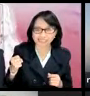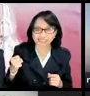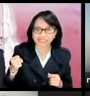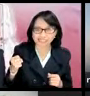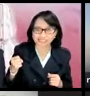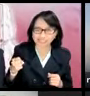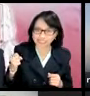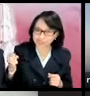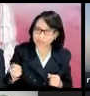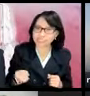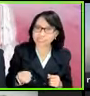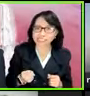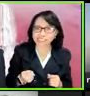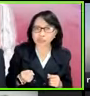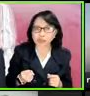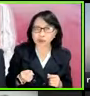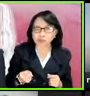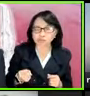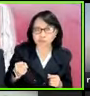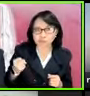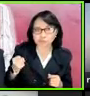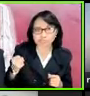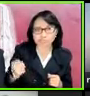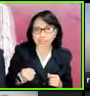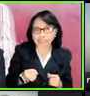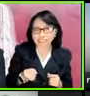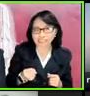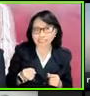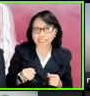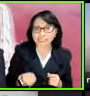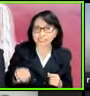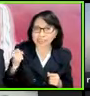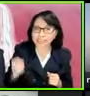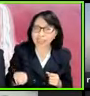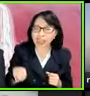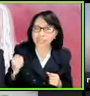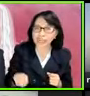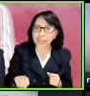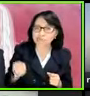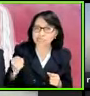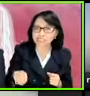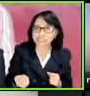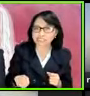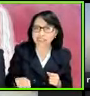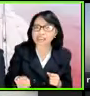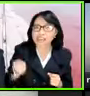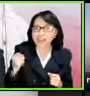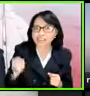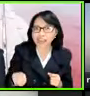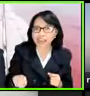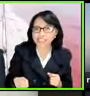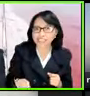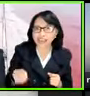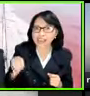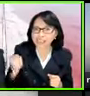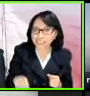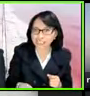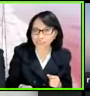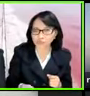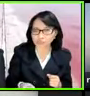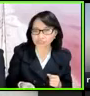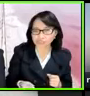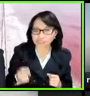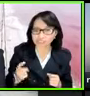rahasia Kristen kemudian kita juga mau mendeklarasikan ini saya adalah peserta rahasia